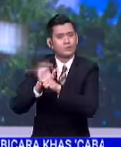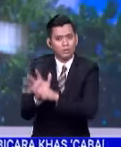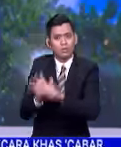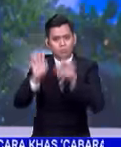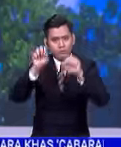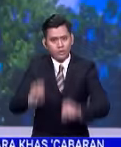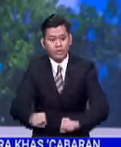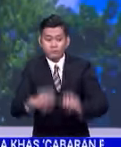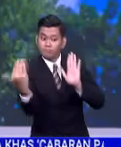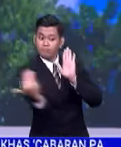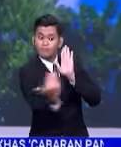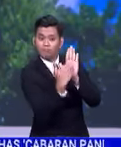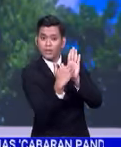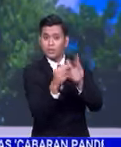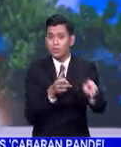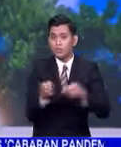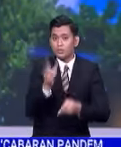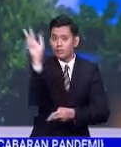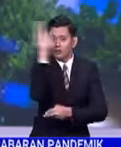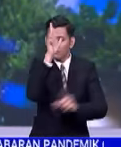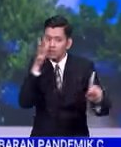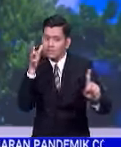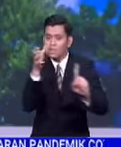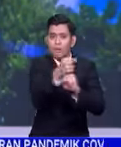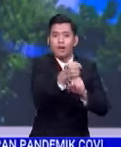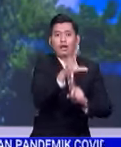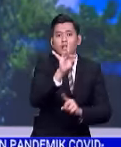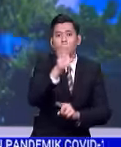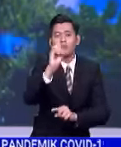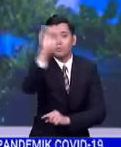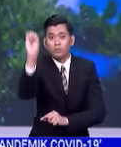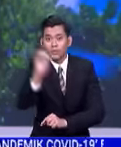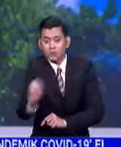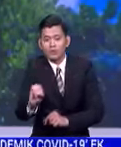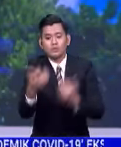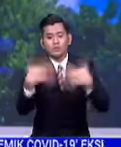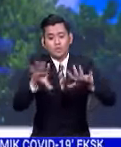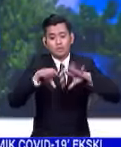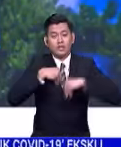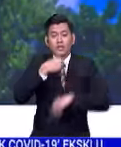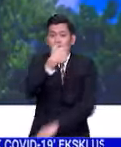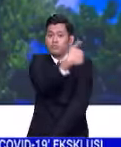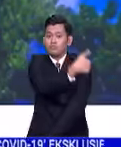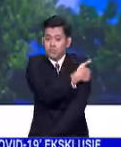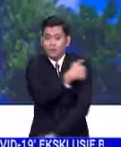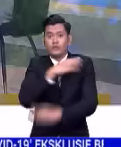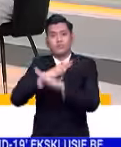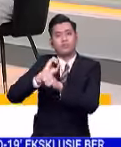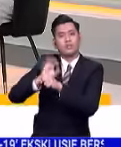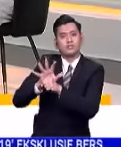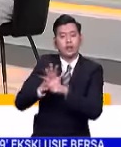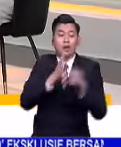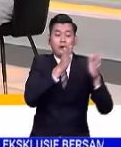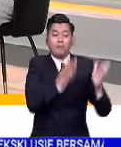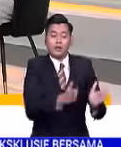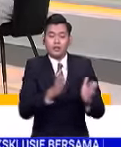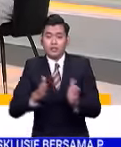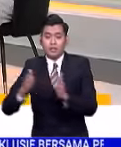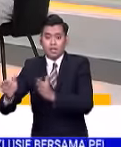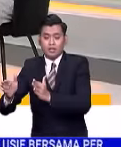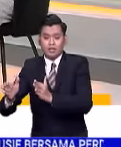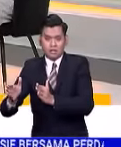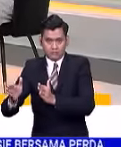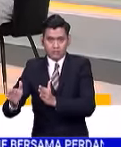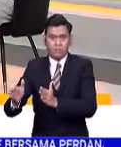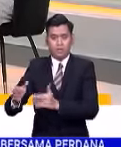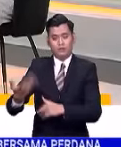menghalang usaha kerajaan mencapai sasaran 80% imuniti kelompok. Exco Perancangan Strategik Kempen